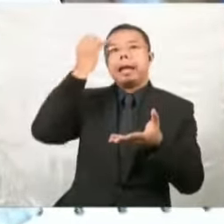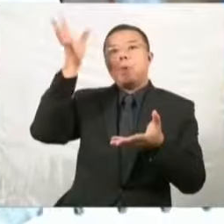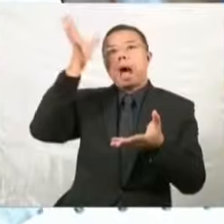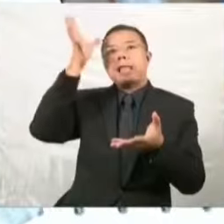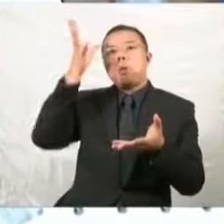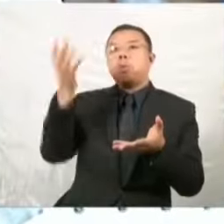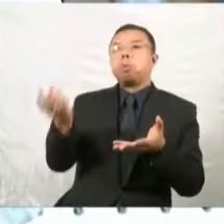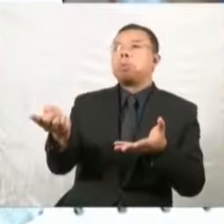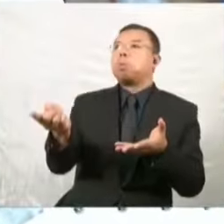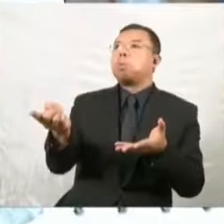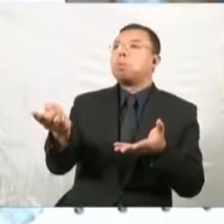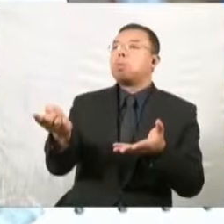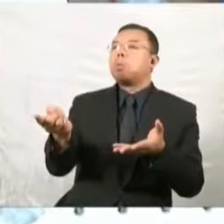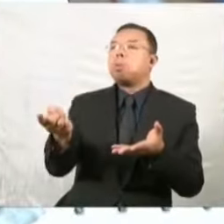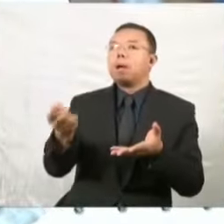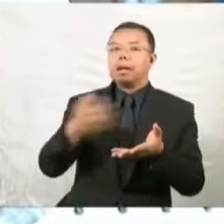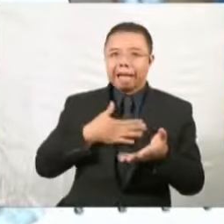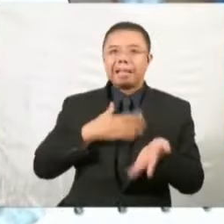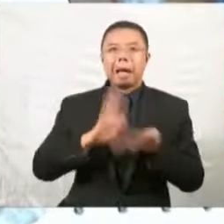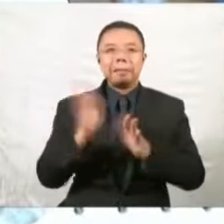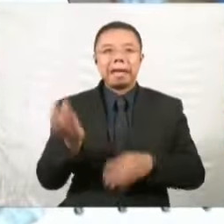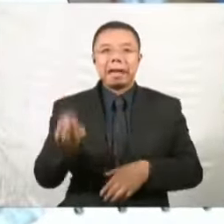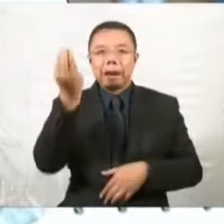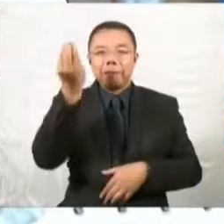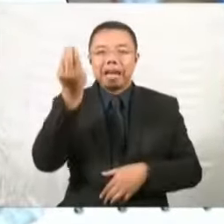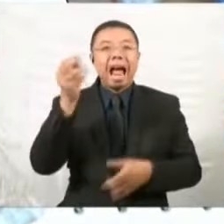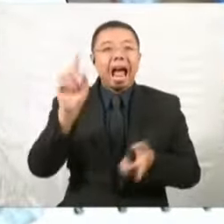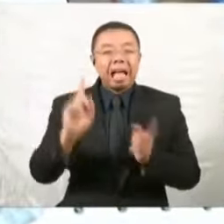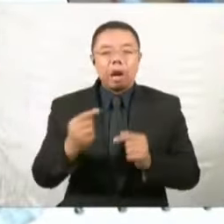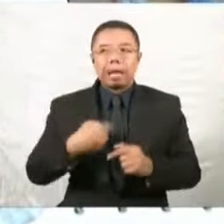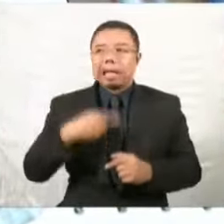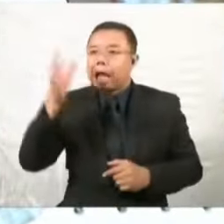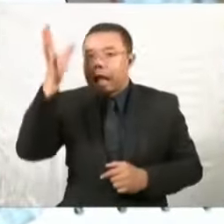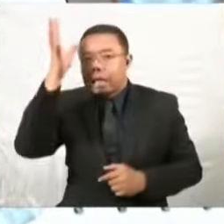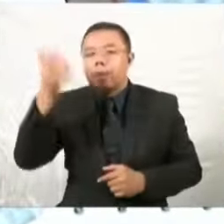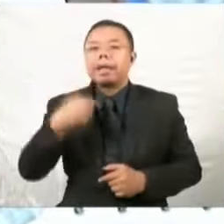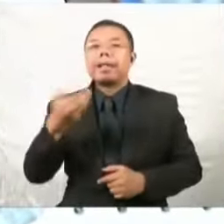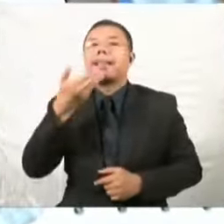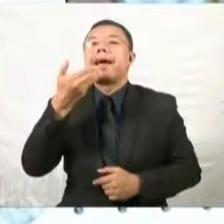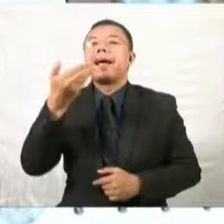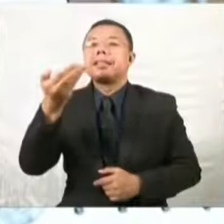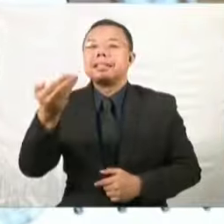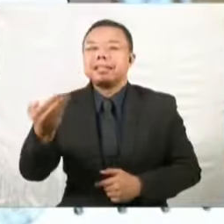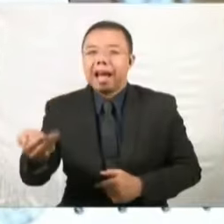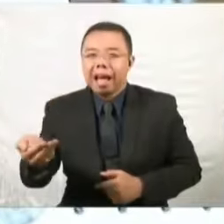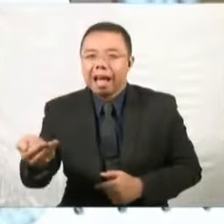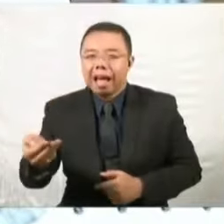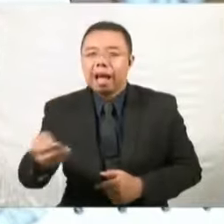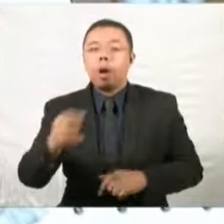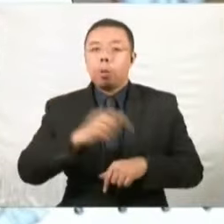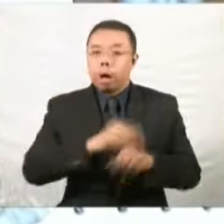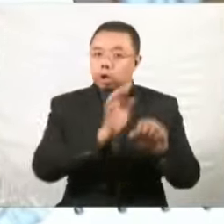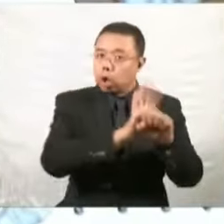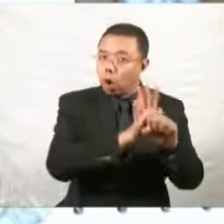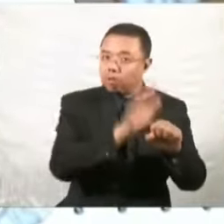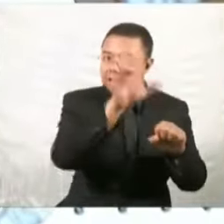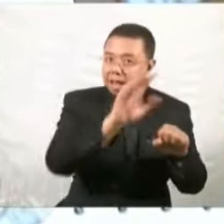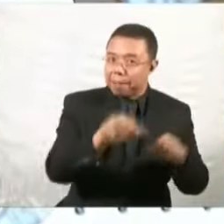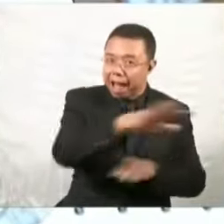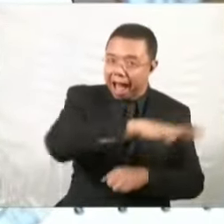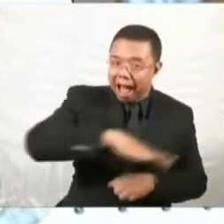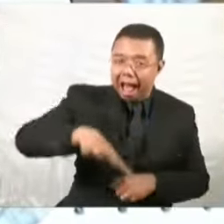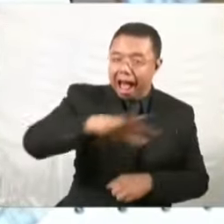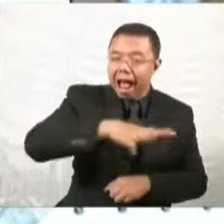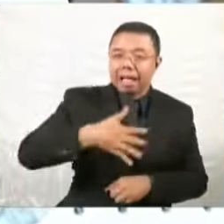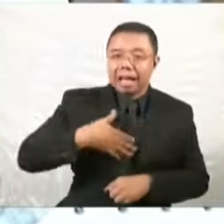tidak tahu Sebagai seorang pemimpin jika kita tidak tahu kita ini bertanya maka waktu covid di Jawa Barat